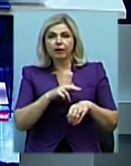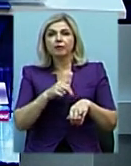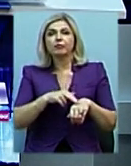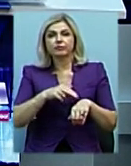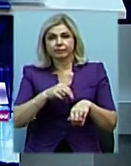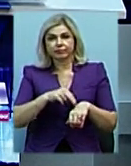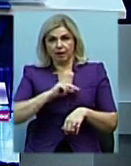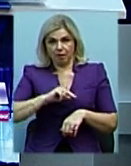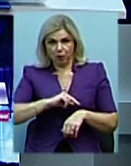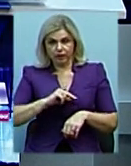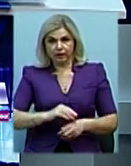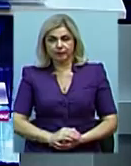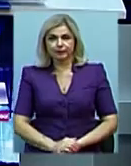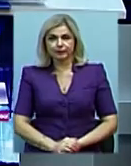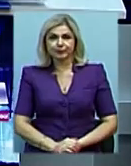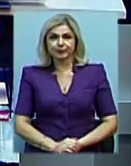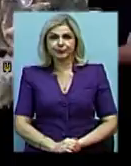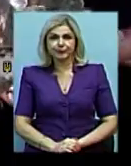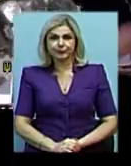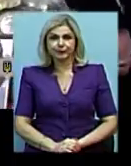території експертно-криміналістичного центру.